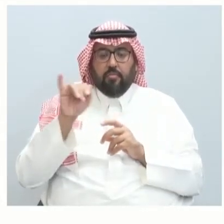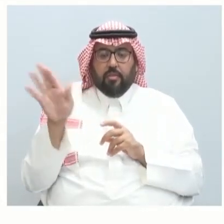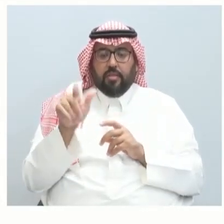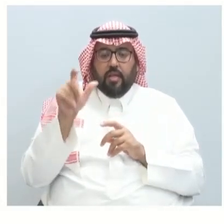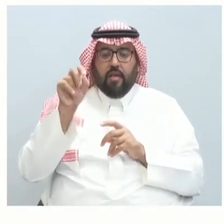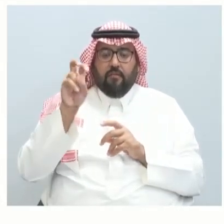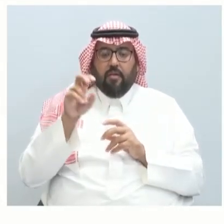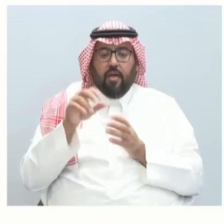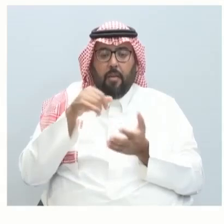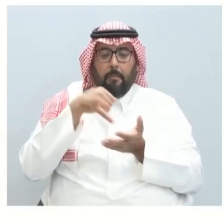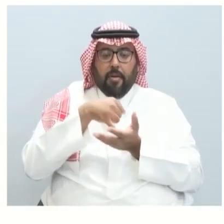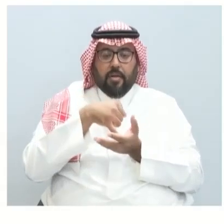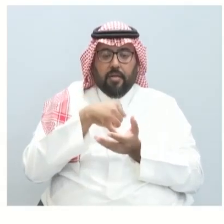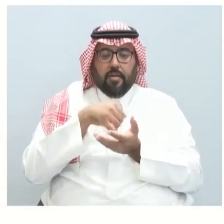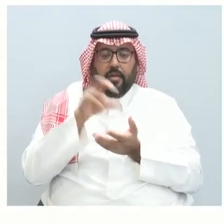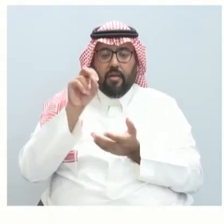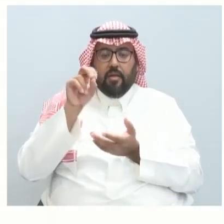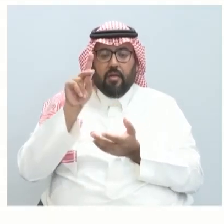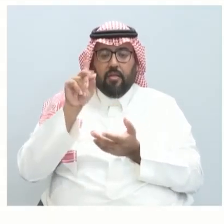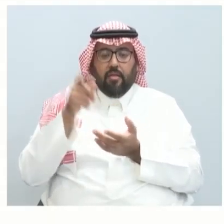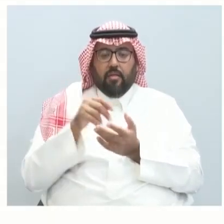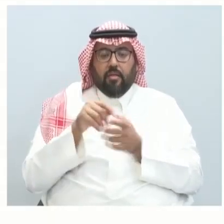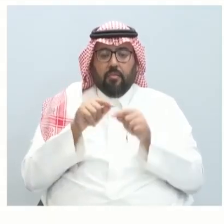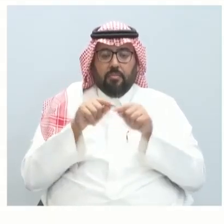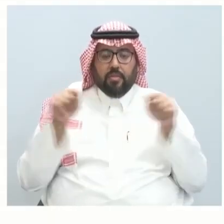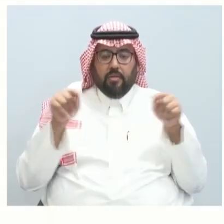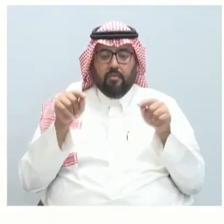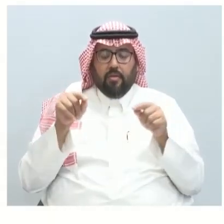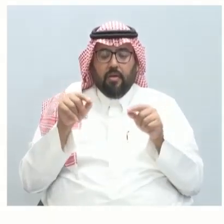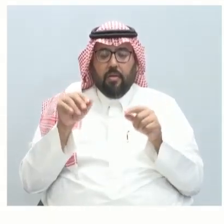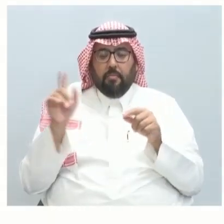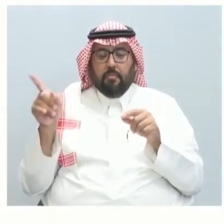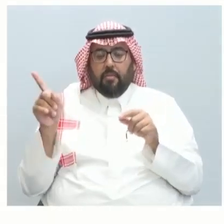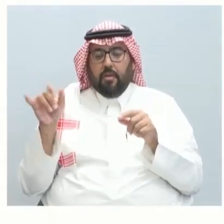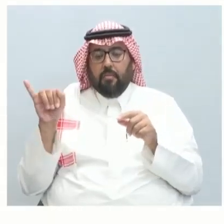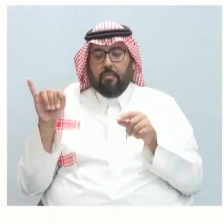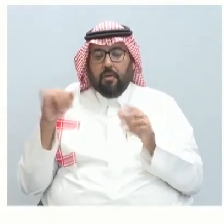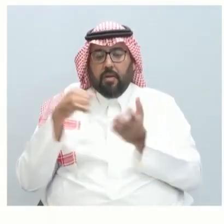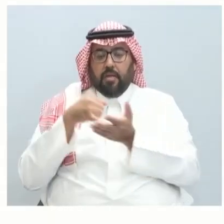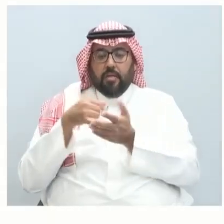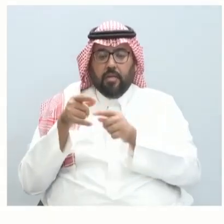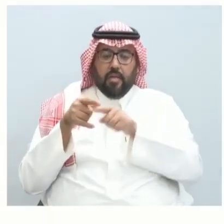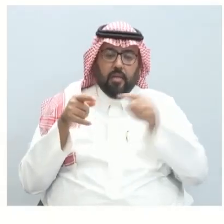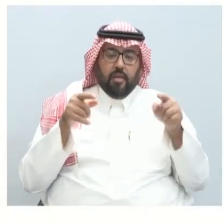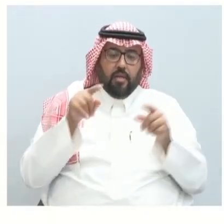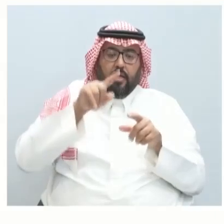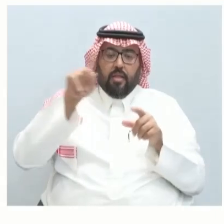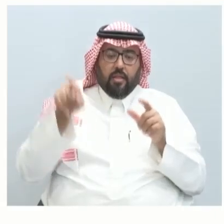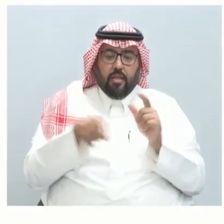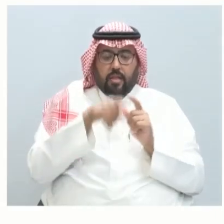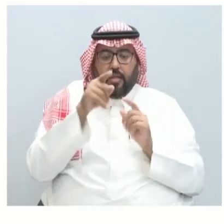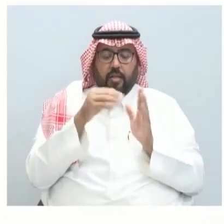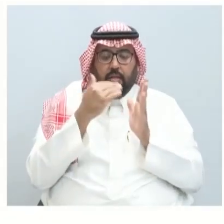عبر مركزها القطر والمسافه من المركز الى الدائره ونطلق عليه